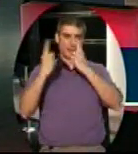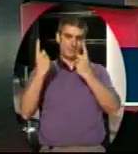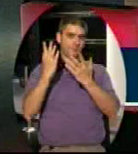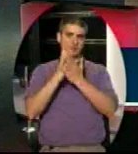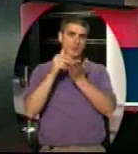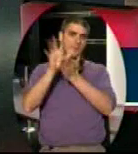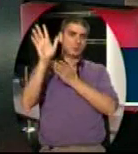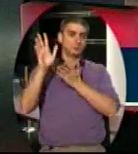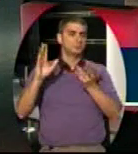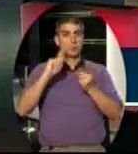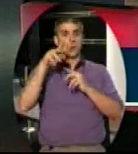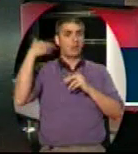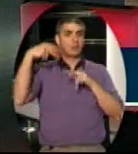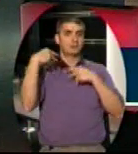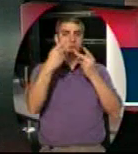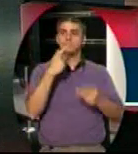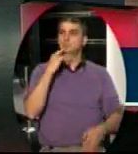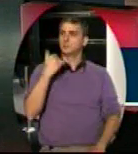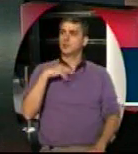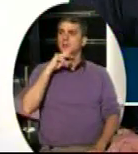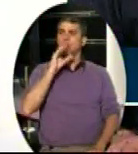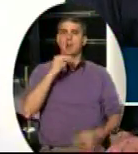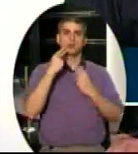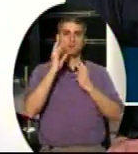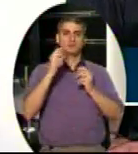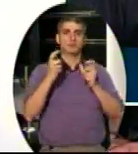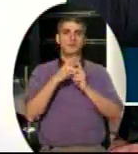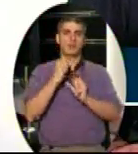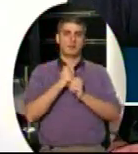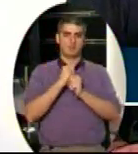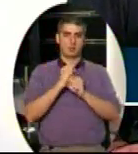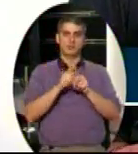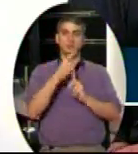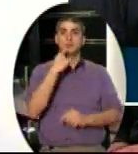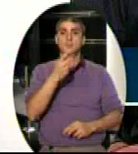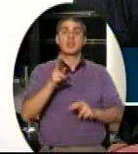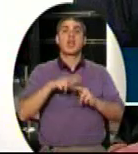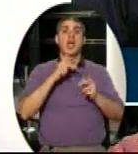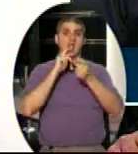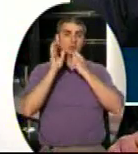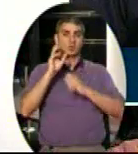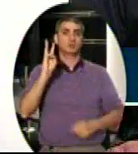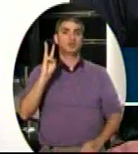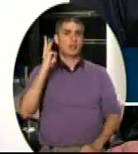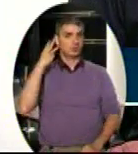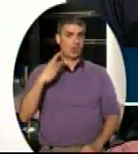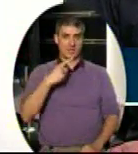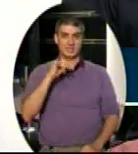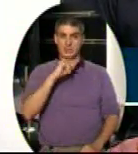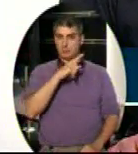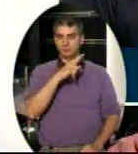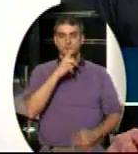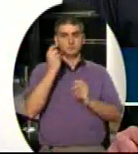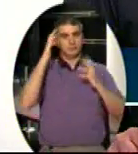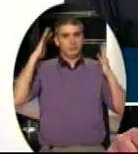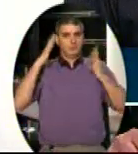לא נמצאים עכשיו, אולי עוד ישובו. כן, בוא נדבר רגע על התגובה של מפלגת העבודה, כמו שאת אומרת. אחרי הרעיון של שלי יחימוביץ' היום בגלי צהל, קצת